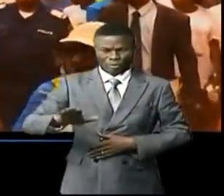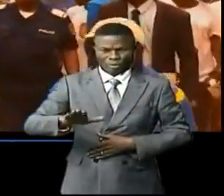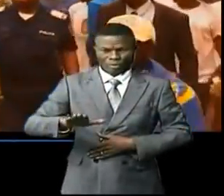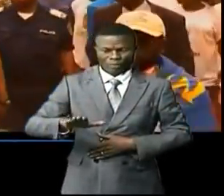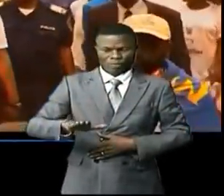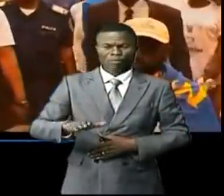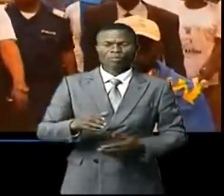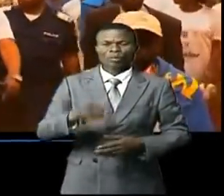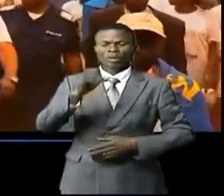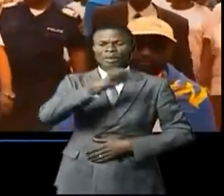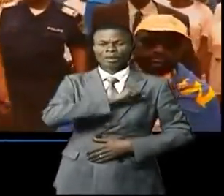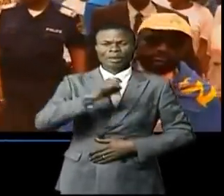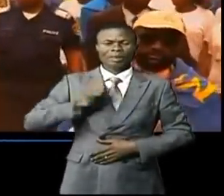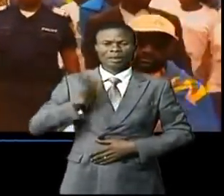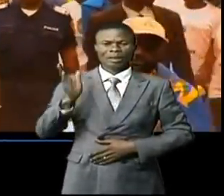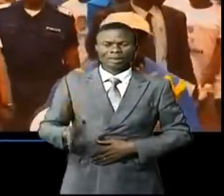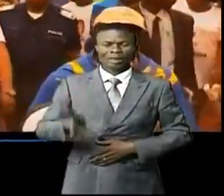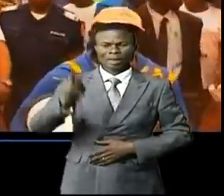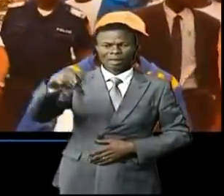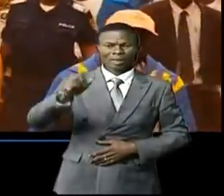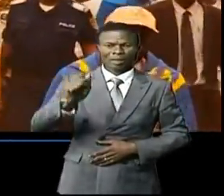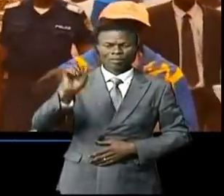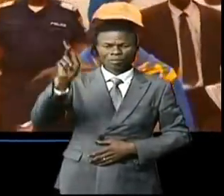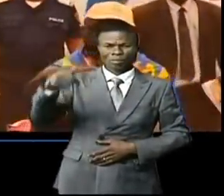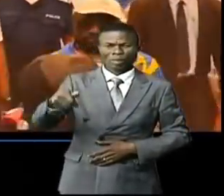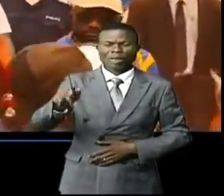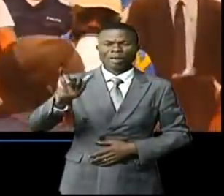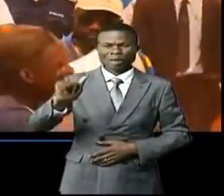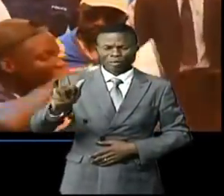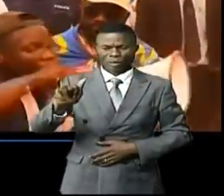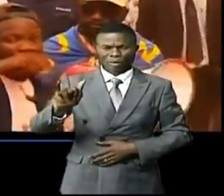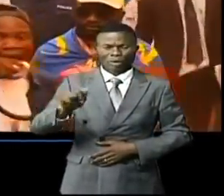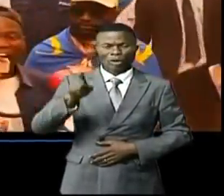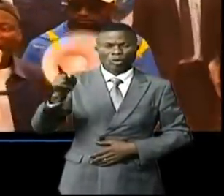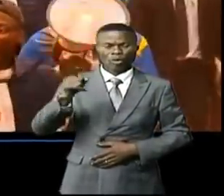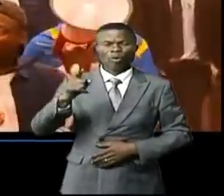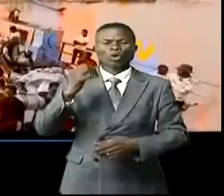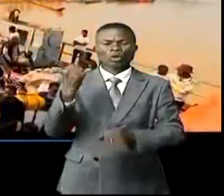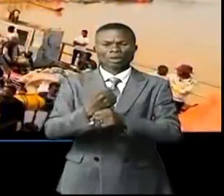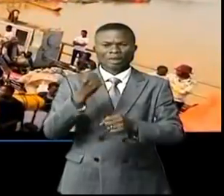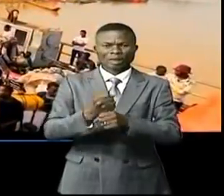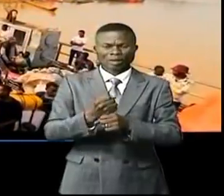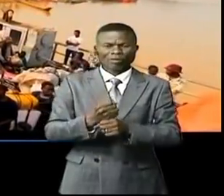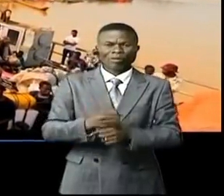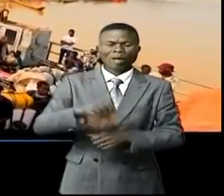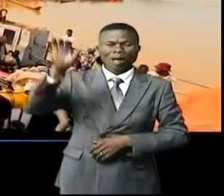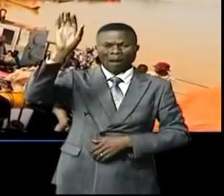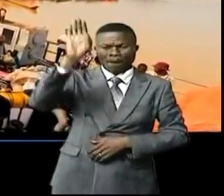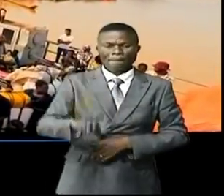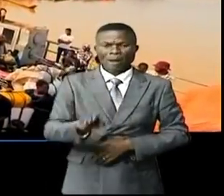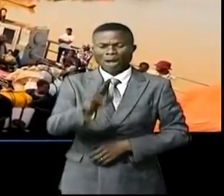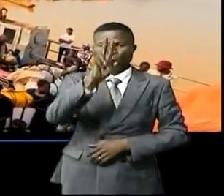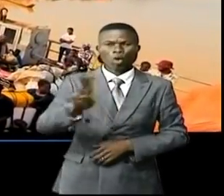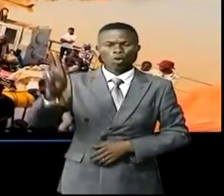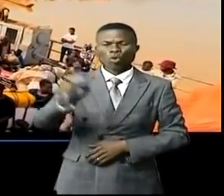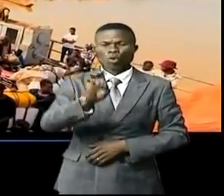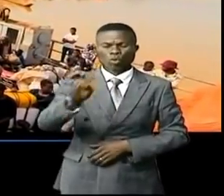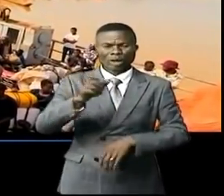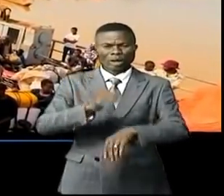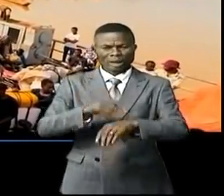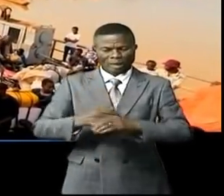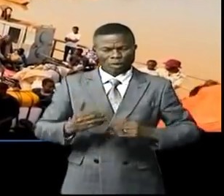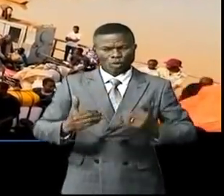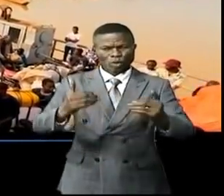indifférent l'honorable sénateur Papi Bazego. Ce dernier, en ses jours de travail dans les bases ou les profonds, a mis à profit son temps